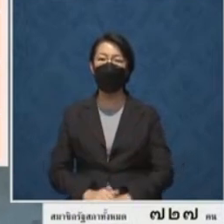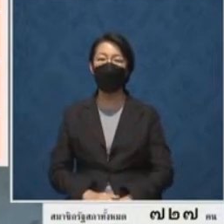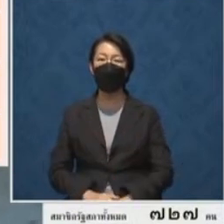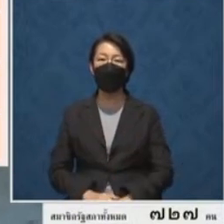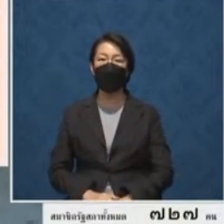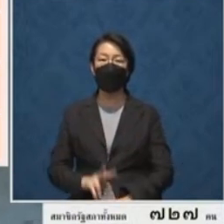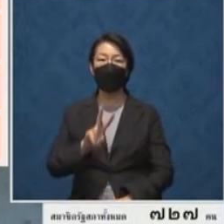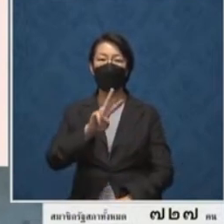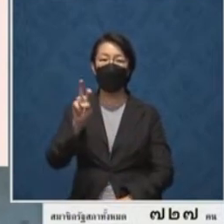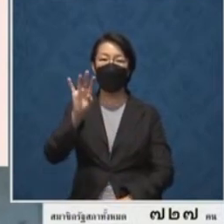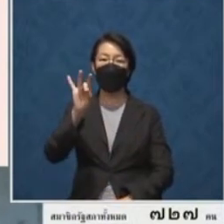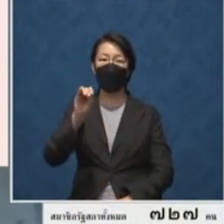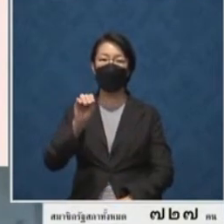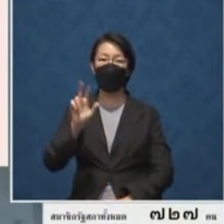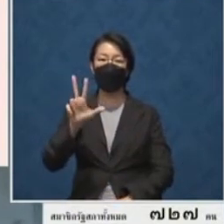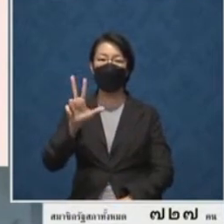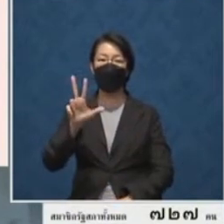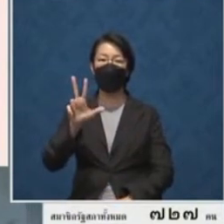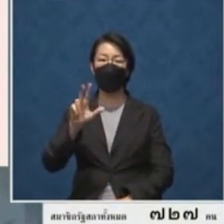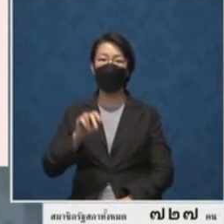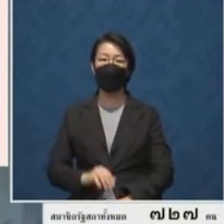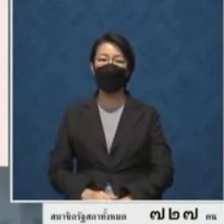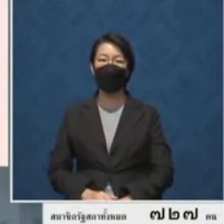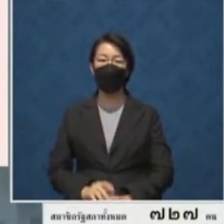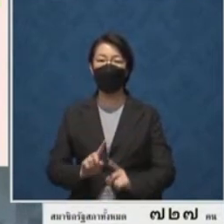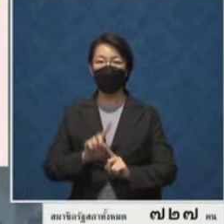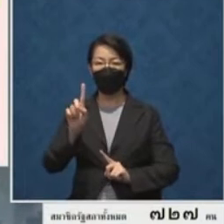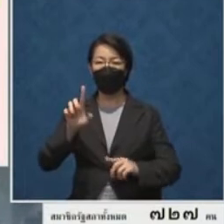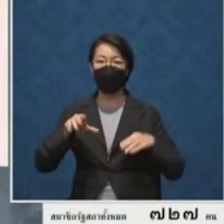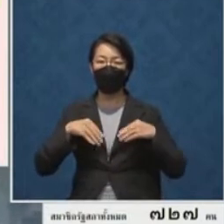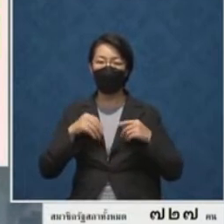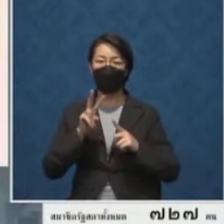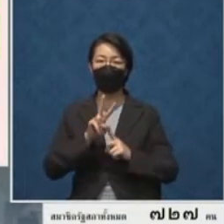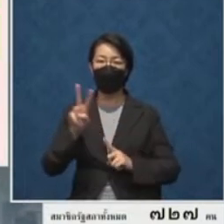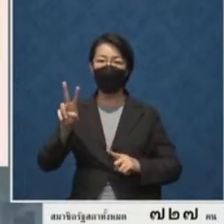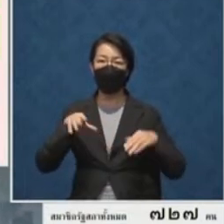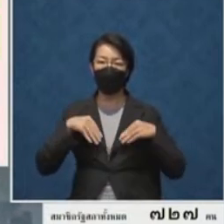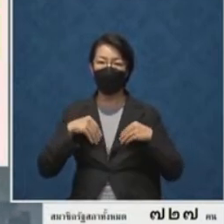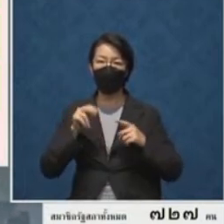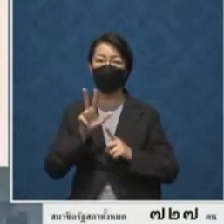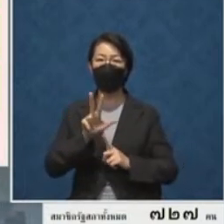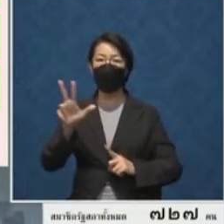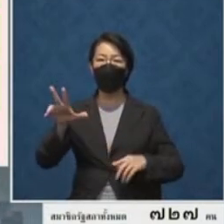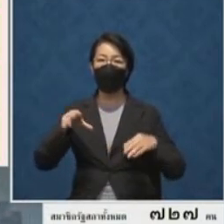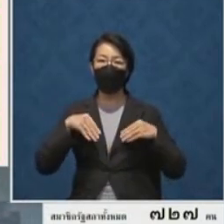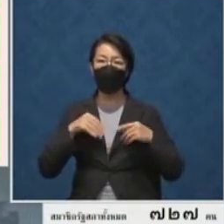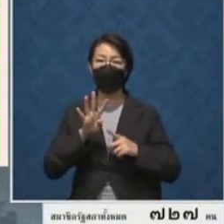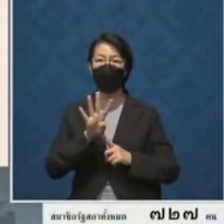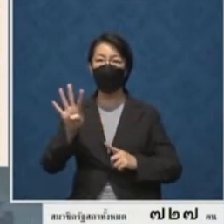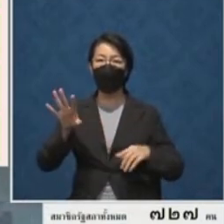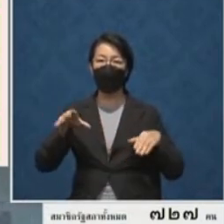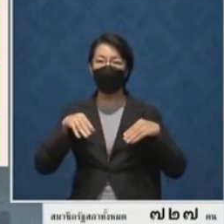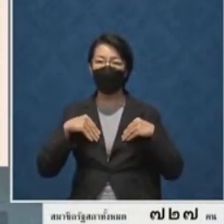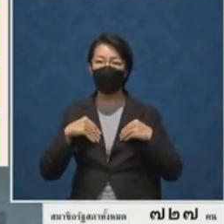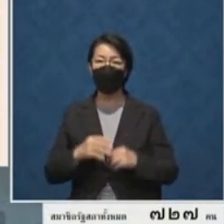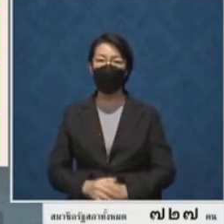ปฏิพัฒน์สันติพาดา 1รับหลักการ2รับหลักการ3รับหลักการ4รับหลักการ 284หม่อมหลวงป